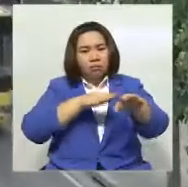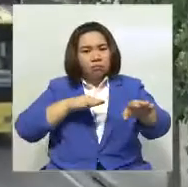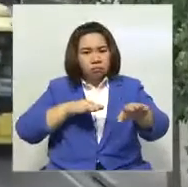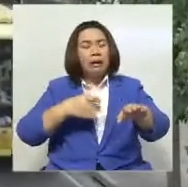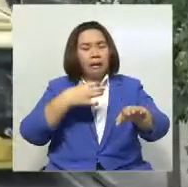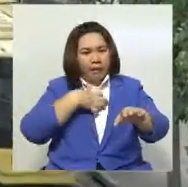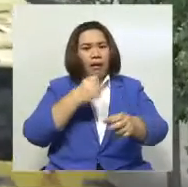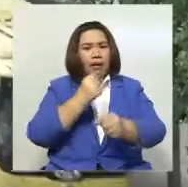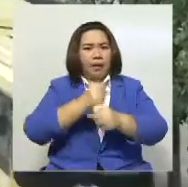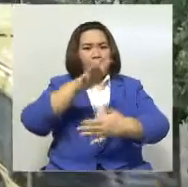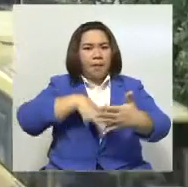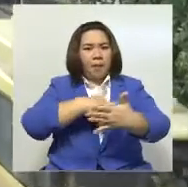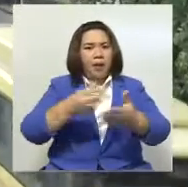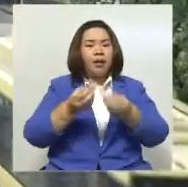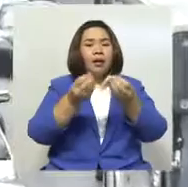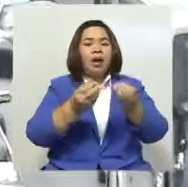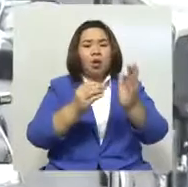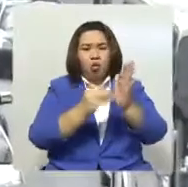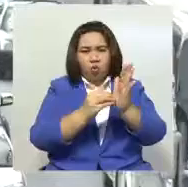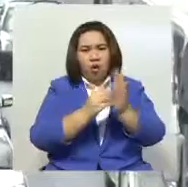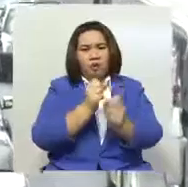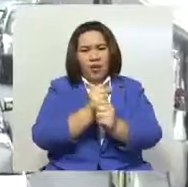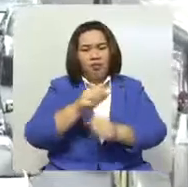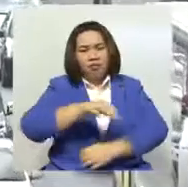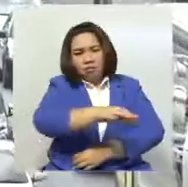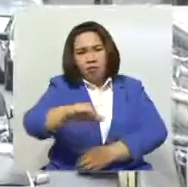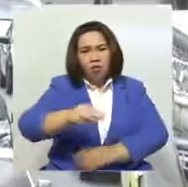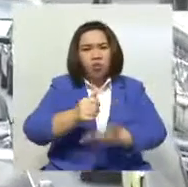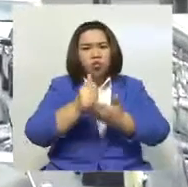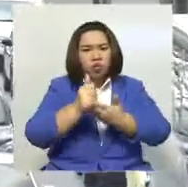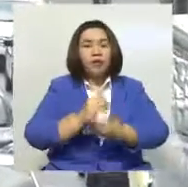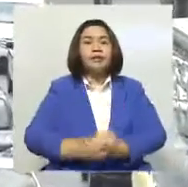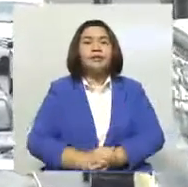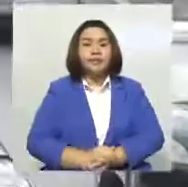ศาสตร์และเป็นวาระสำคัญของกรุงเทพมหานครที่ทุกๆคนนะครับจะต้องช่วยกันด้วยครับ